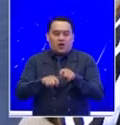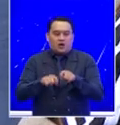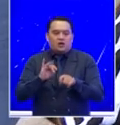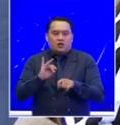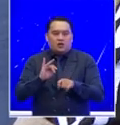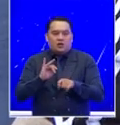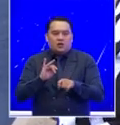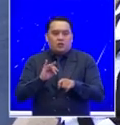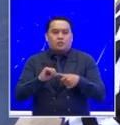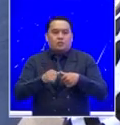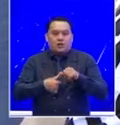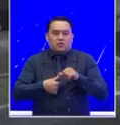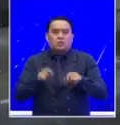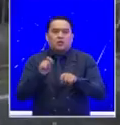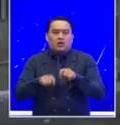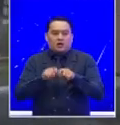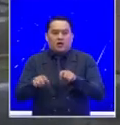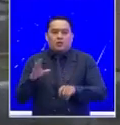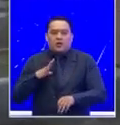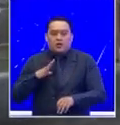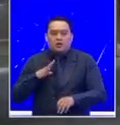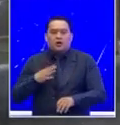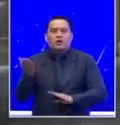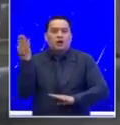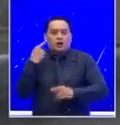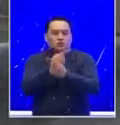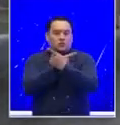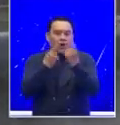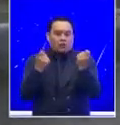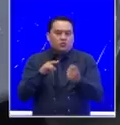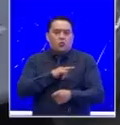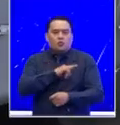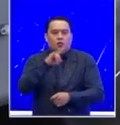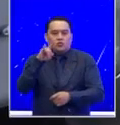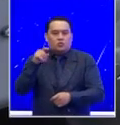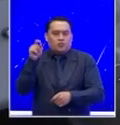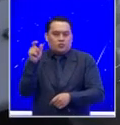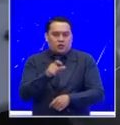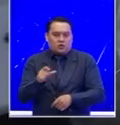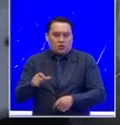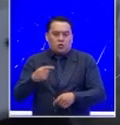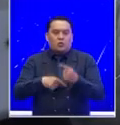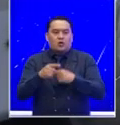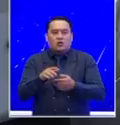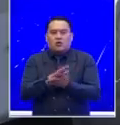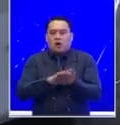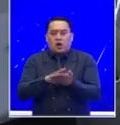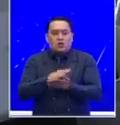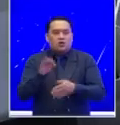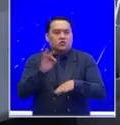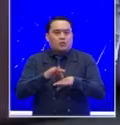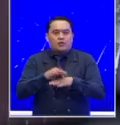вот как бы, то есть это постоянная проверка была. Как уже сообщалось ранее, все пассажиры прошли необходимое обследование, и среди них не оказалось ни